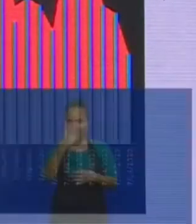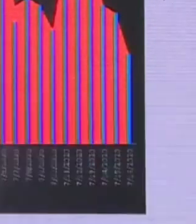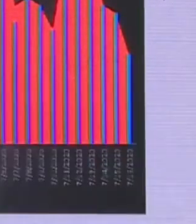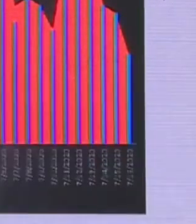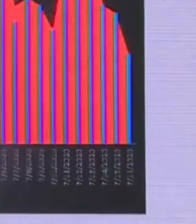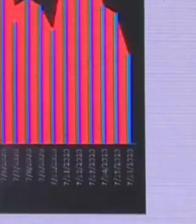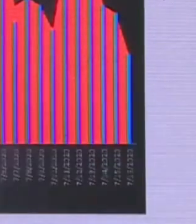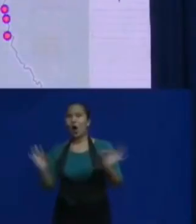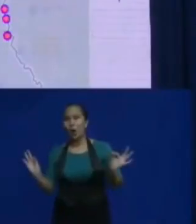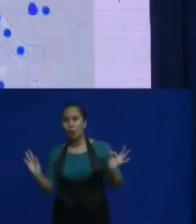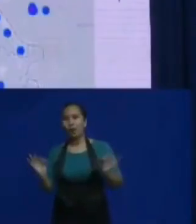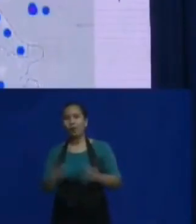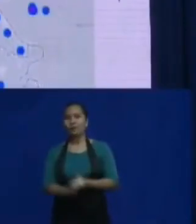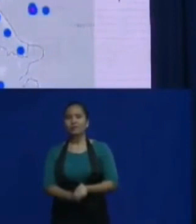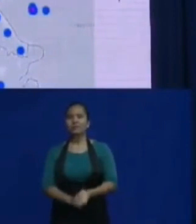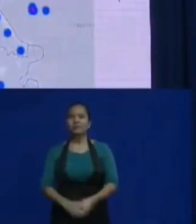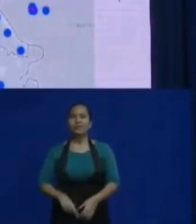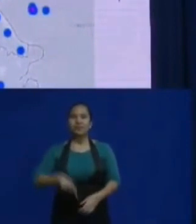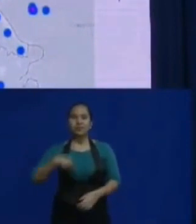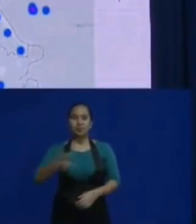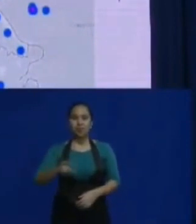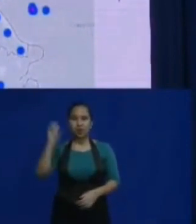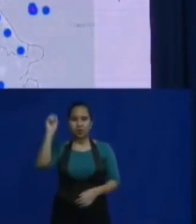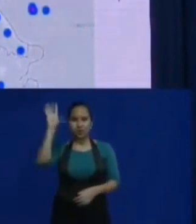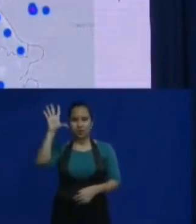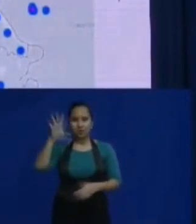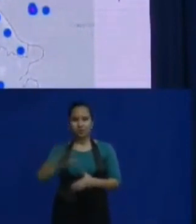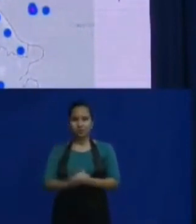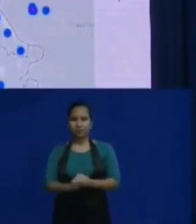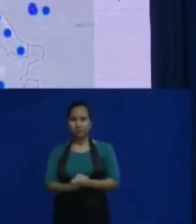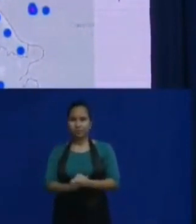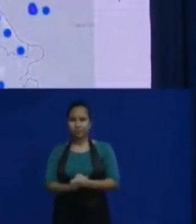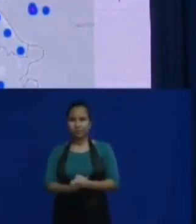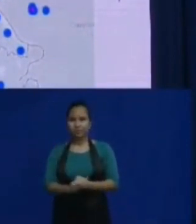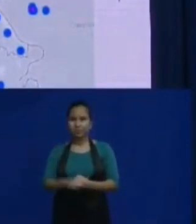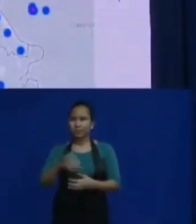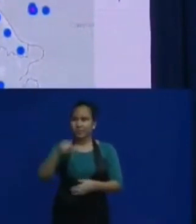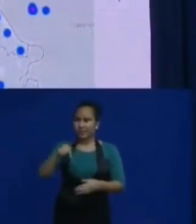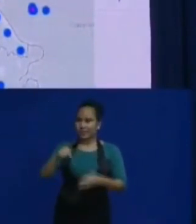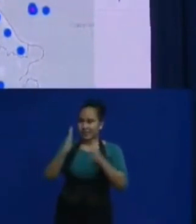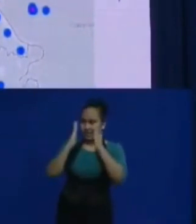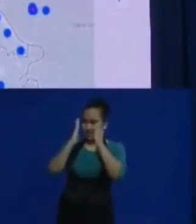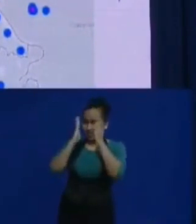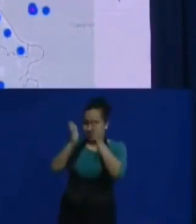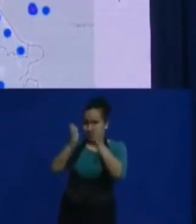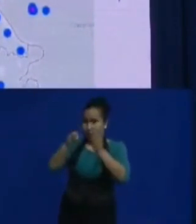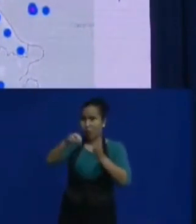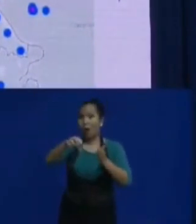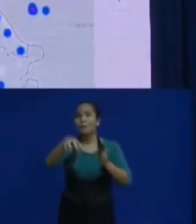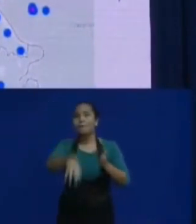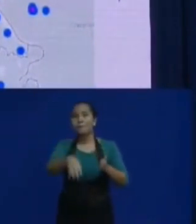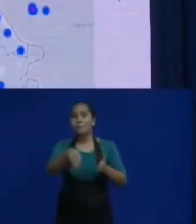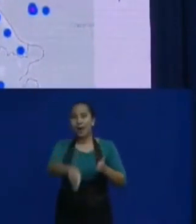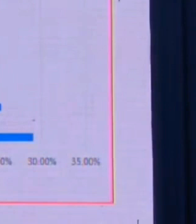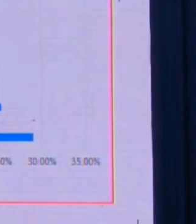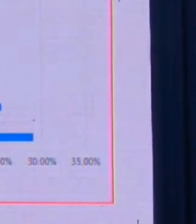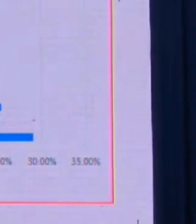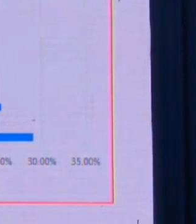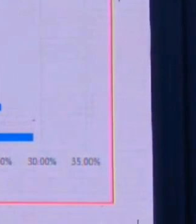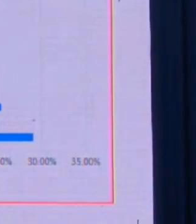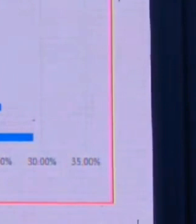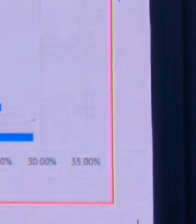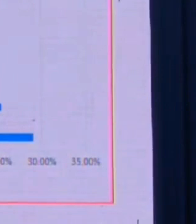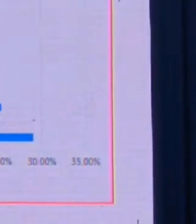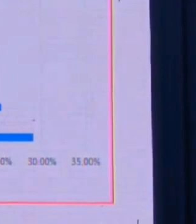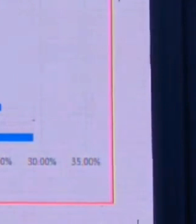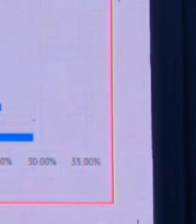wijst erop dat tussen 25 mei en 21 juni de COVID-gevallen langzaam daalden. Echter begon deze na